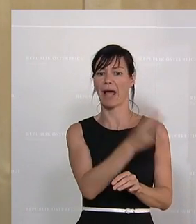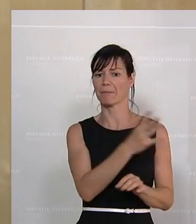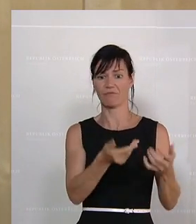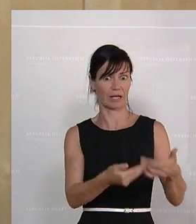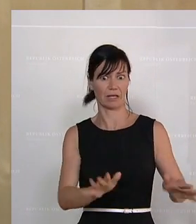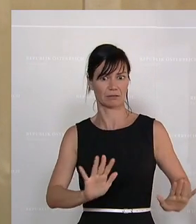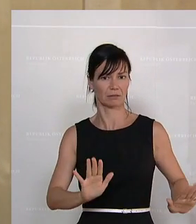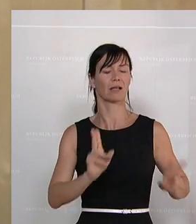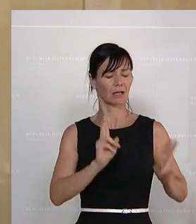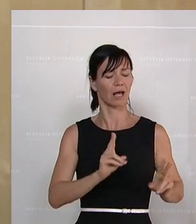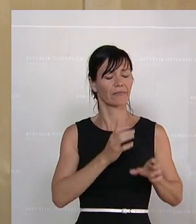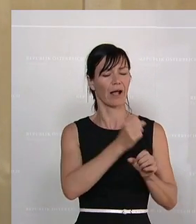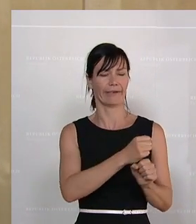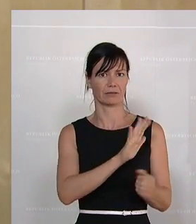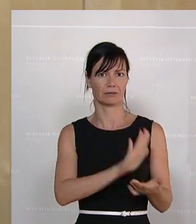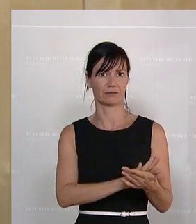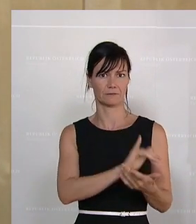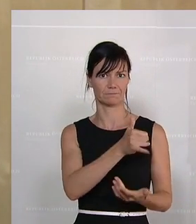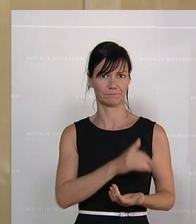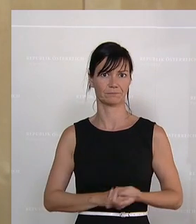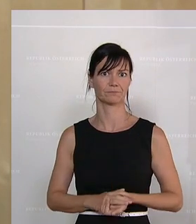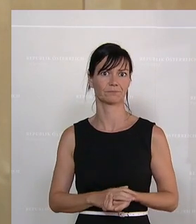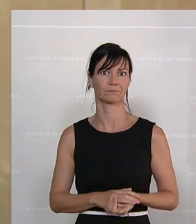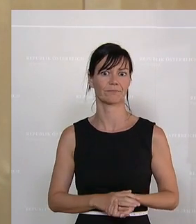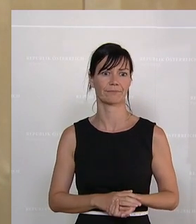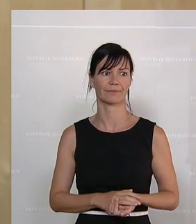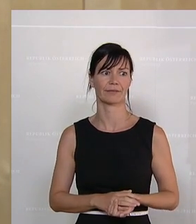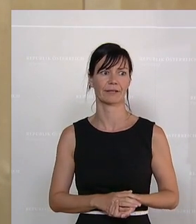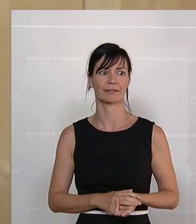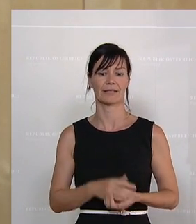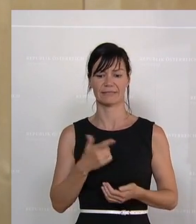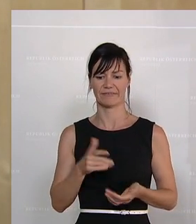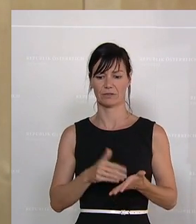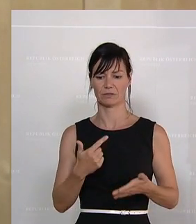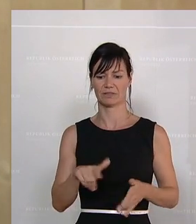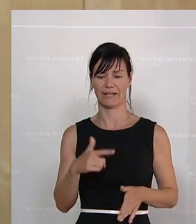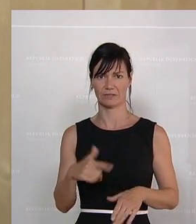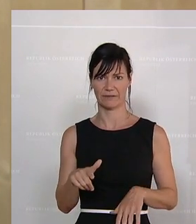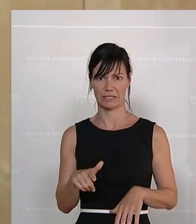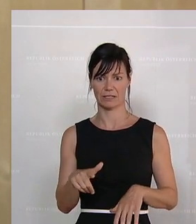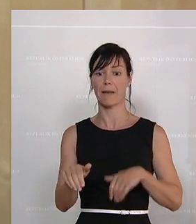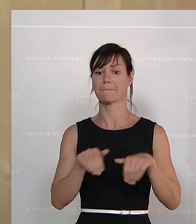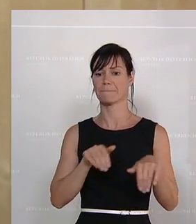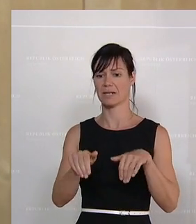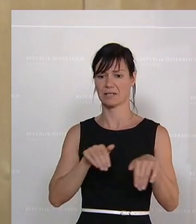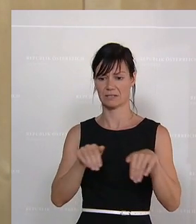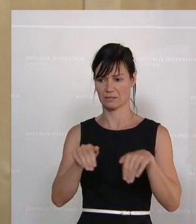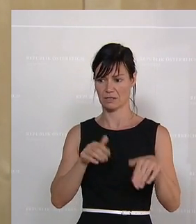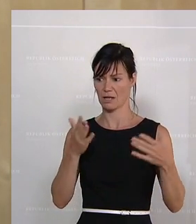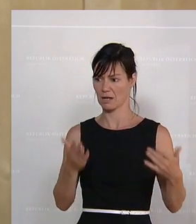wohnung behalten wir haben 21 20 22 hat das ministerium ein